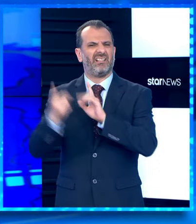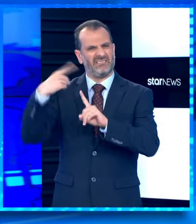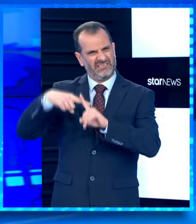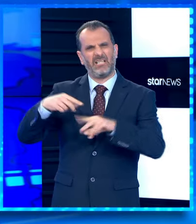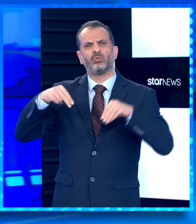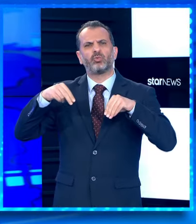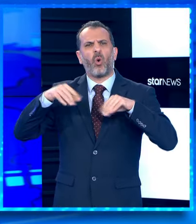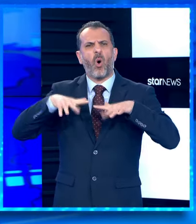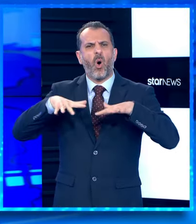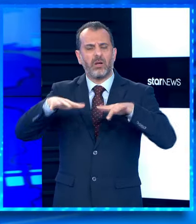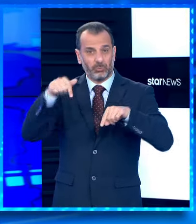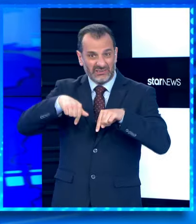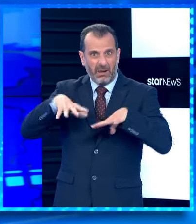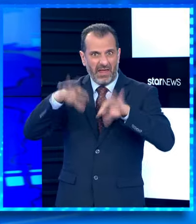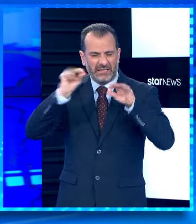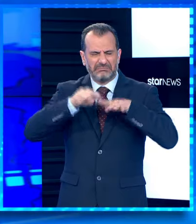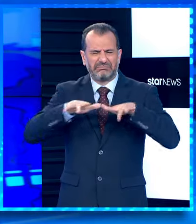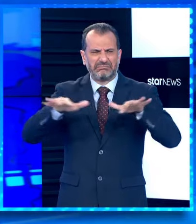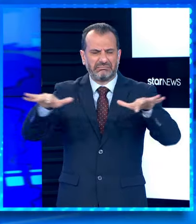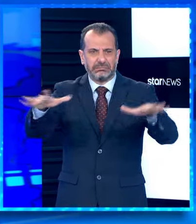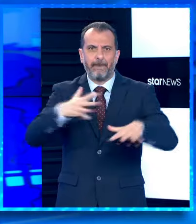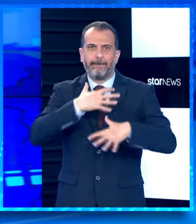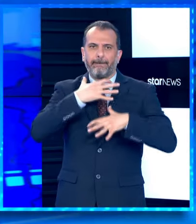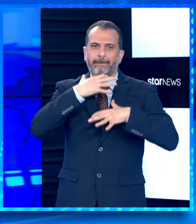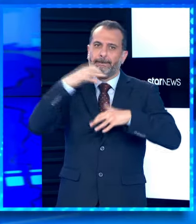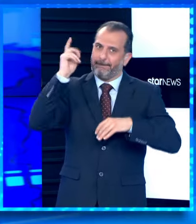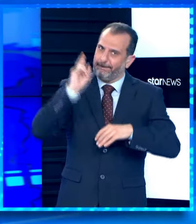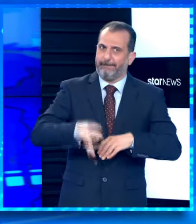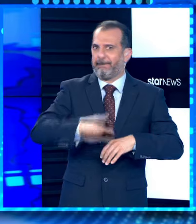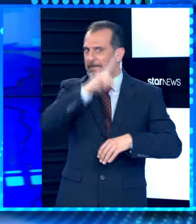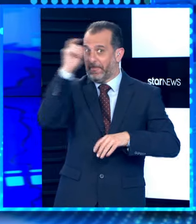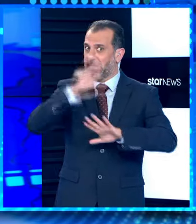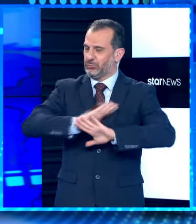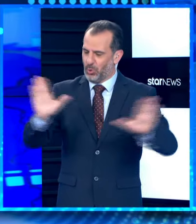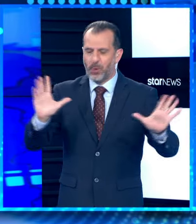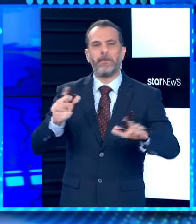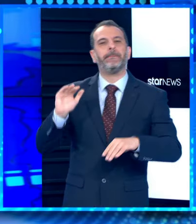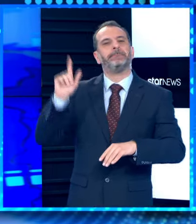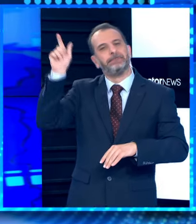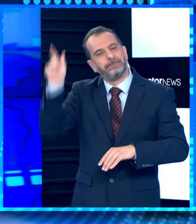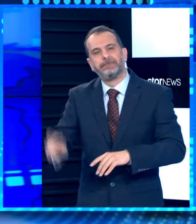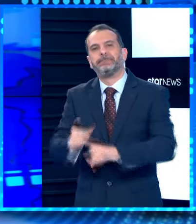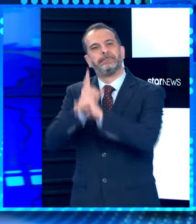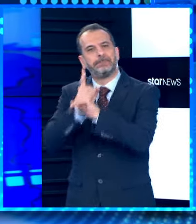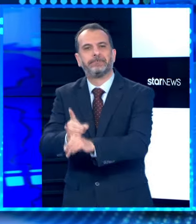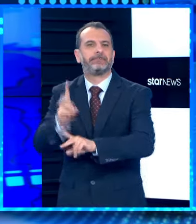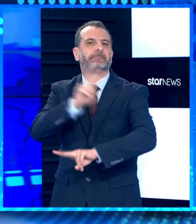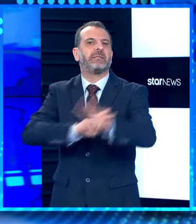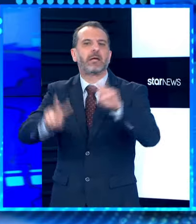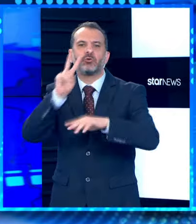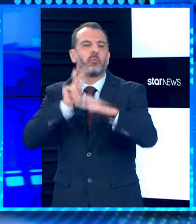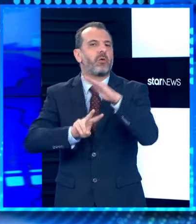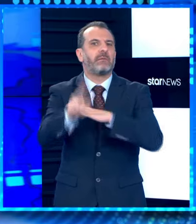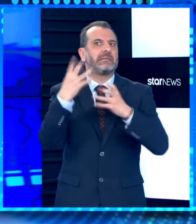που επιστρέφει από σήμερα κάνει την ατμόσφαιρα αποπνικτική. Σύνδεση με τον Θοδωρή Κολυδά για να δούμε τι μας επιφυλάσσει ο καιρός τις